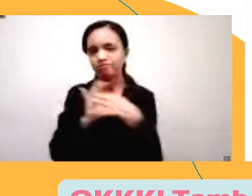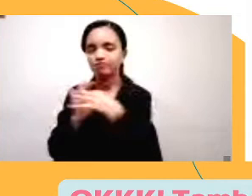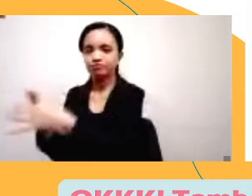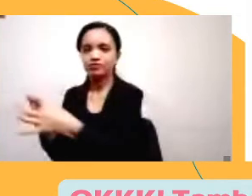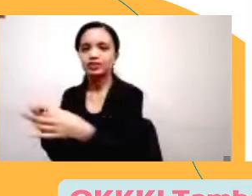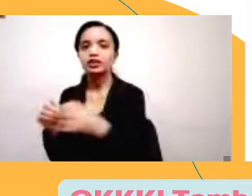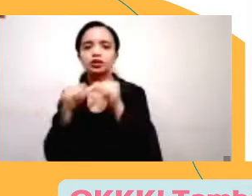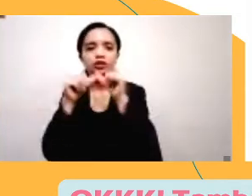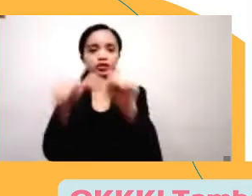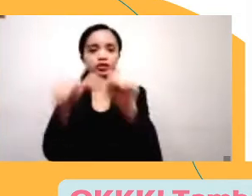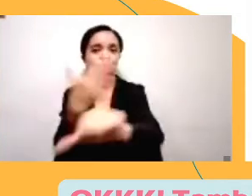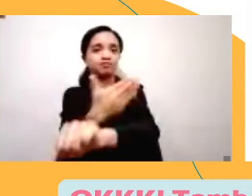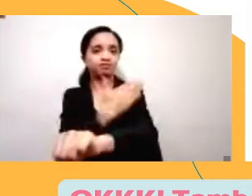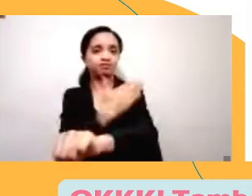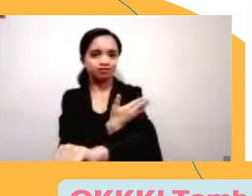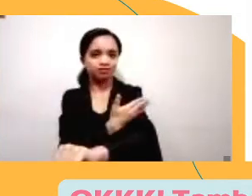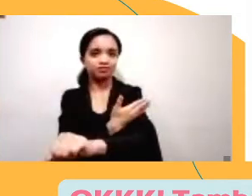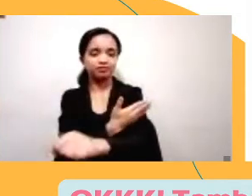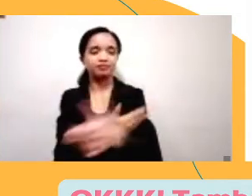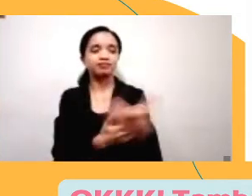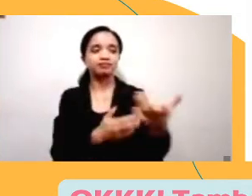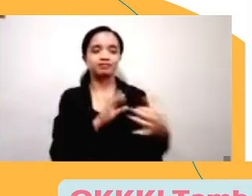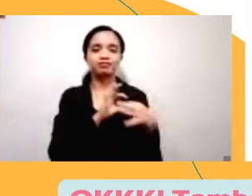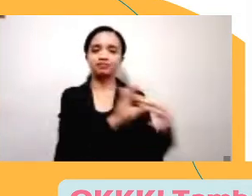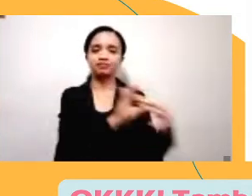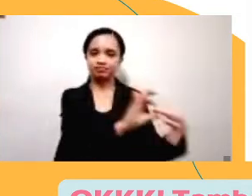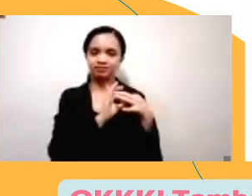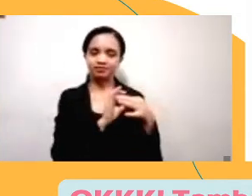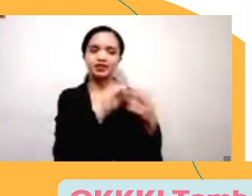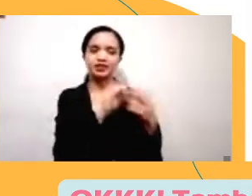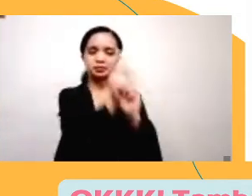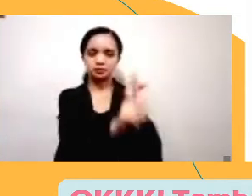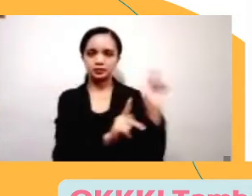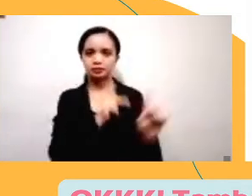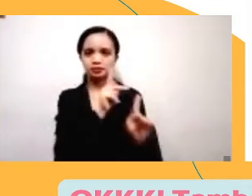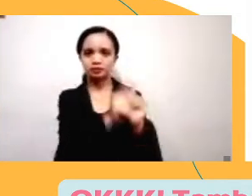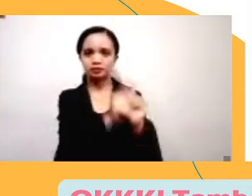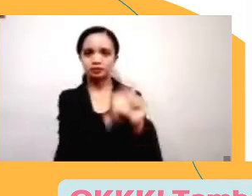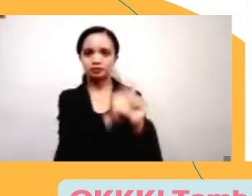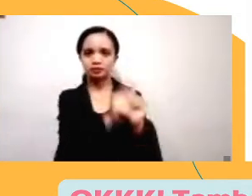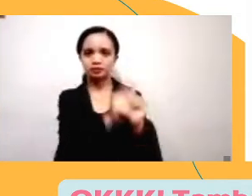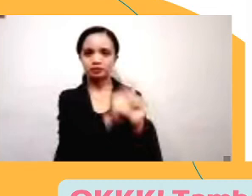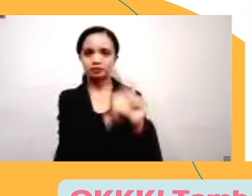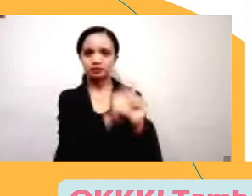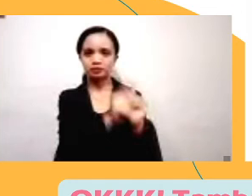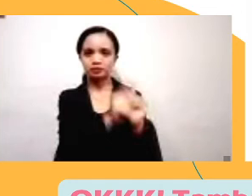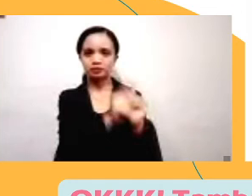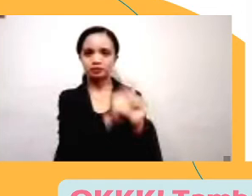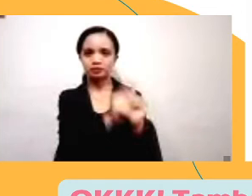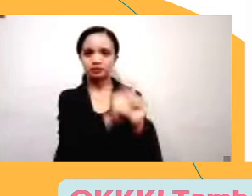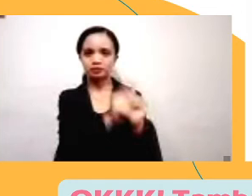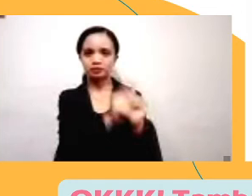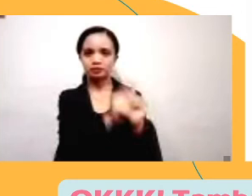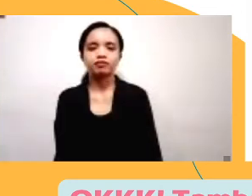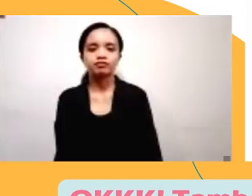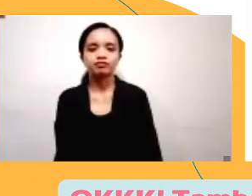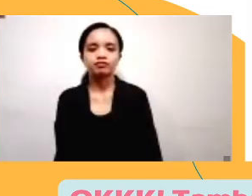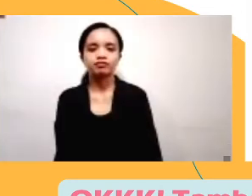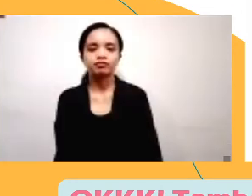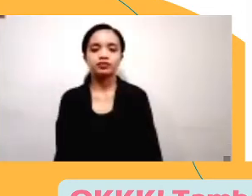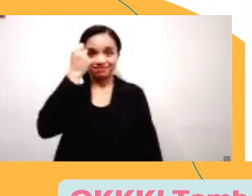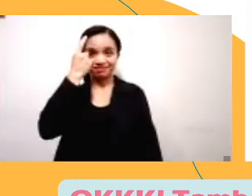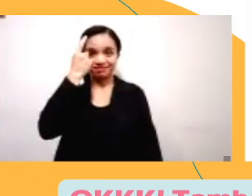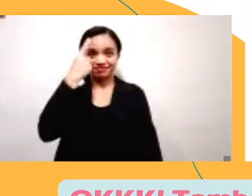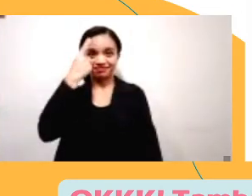yung ating connection sa ating kapwa. Okay. Okay, so nakuha nyo ba yun, yung tatlong